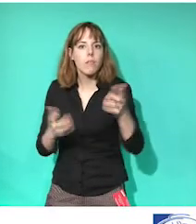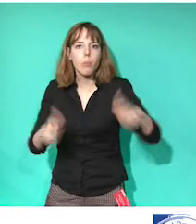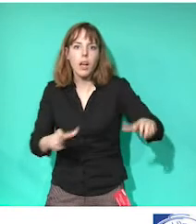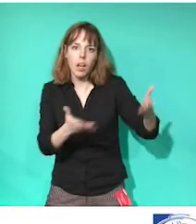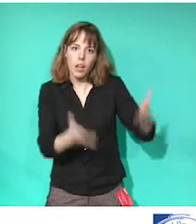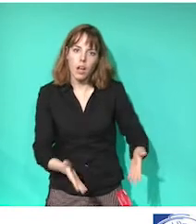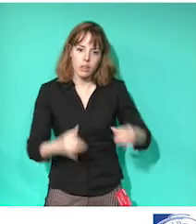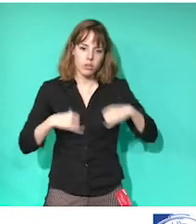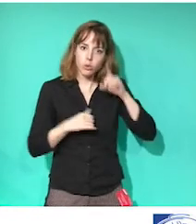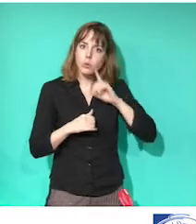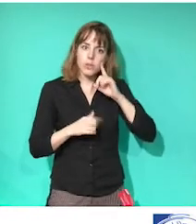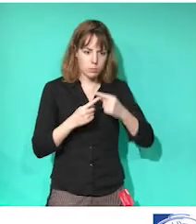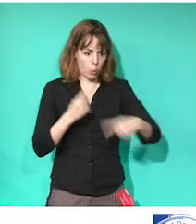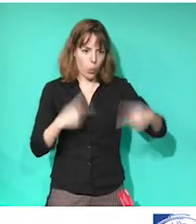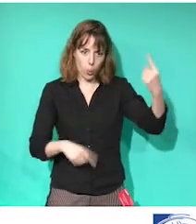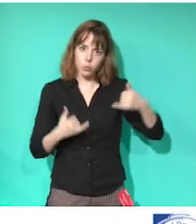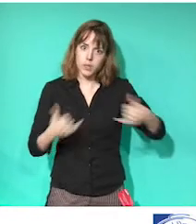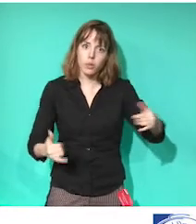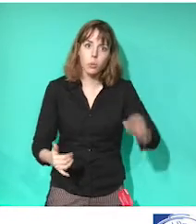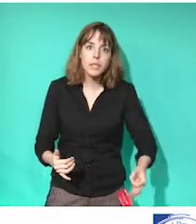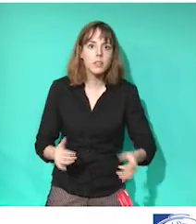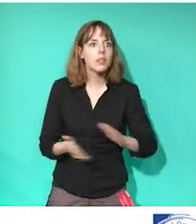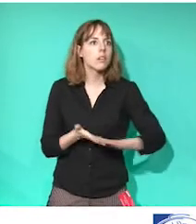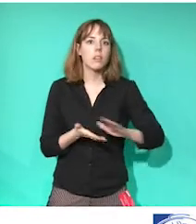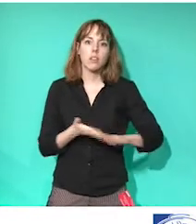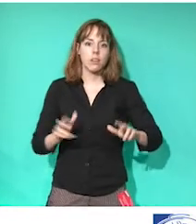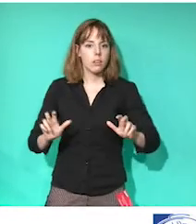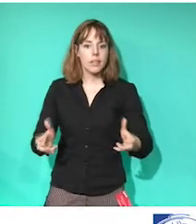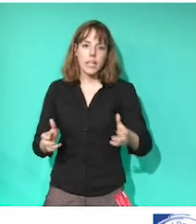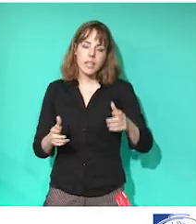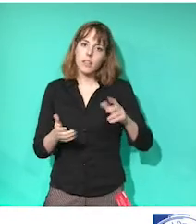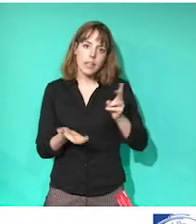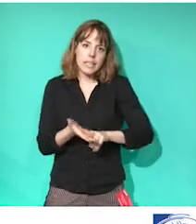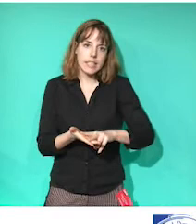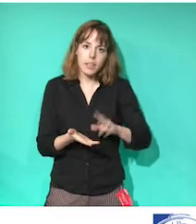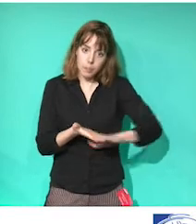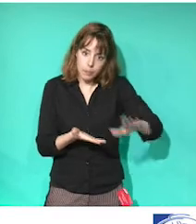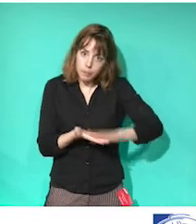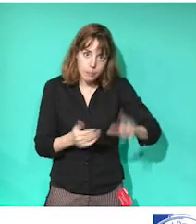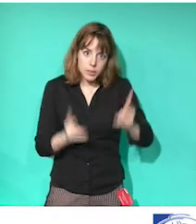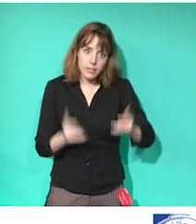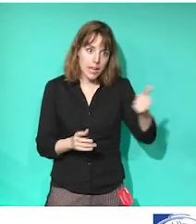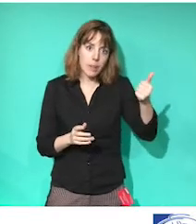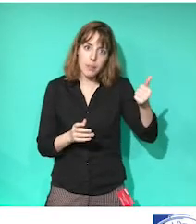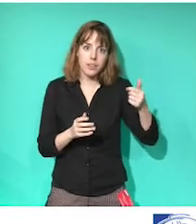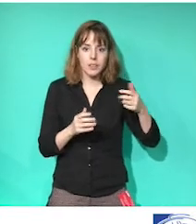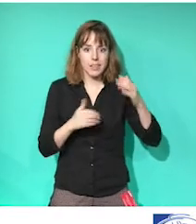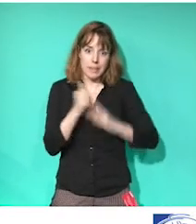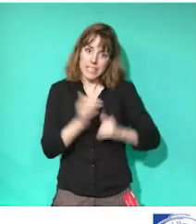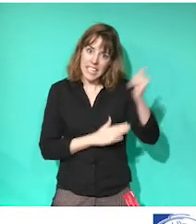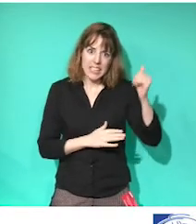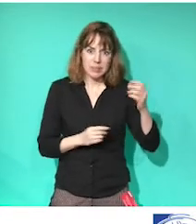une jeune fille qui a merveilleusement réussi, puisque s'il n'y avait pas eu la télé-réalité, elle aurait peut-être été gogo danseuse dans les boîtes de nuit, ce qui est mieux d'être dans la télé-réalité.